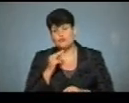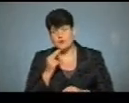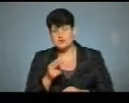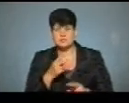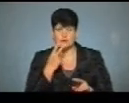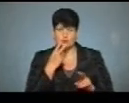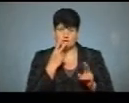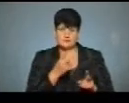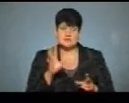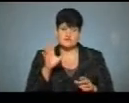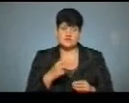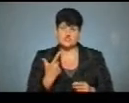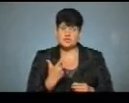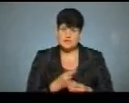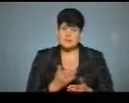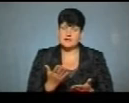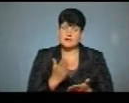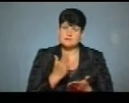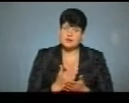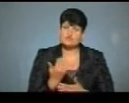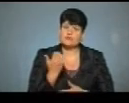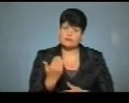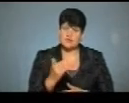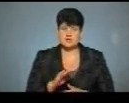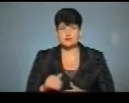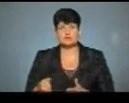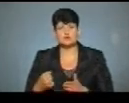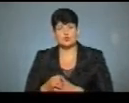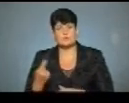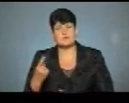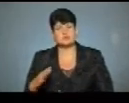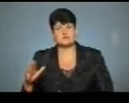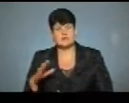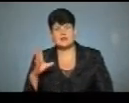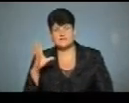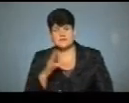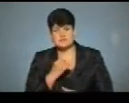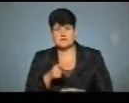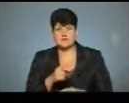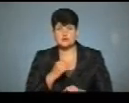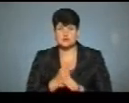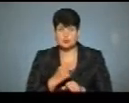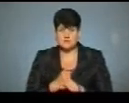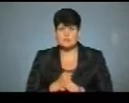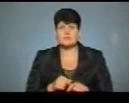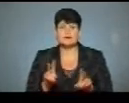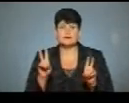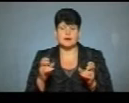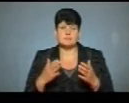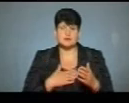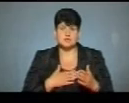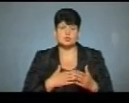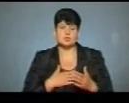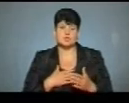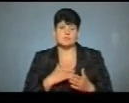передивіться усі щеплення, які мають ваші діти, або до 1 вересня встигнути їх зробити. Власне, тема нашої програми